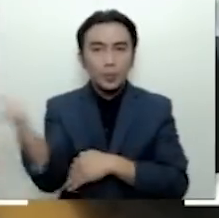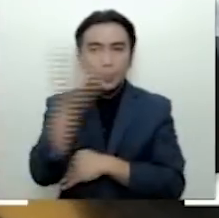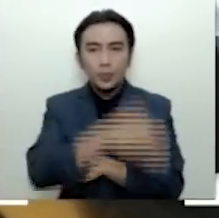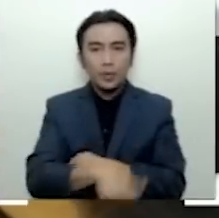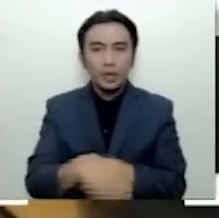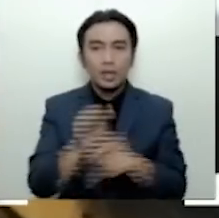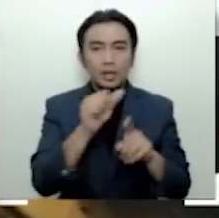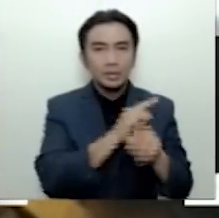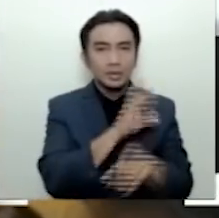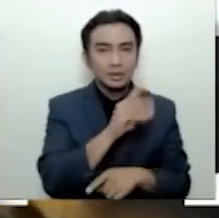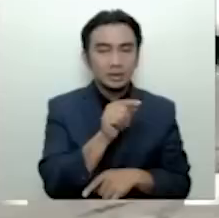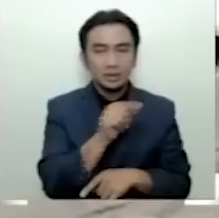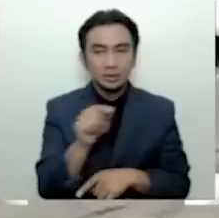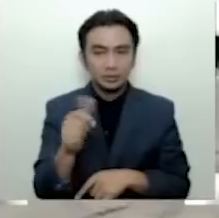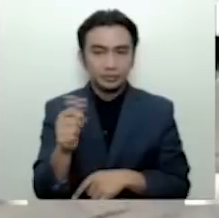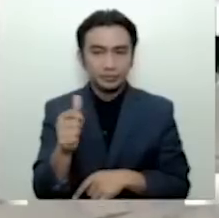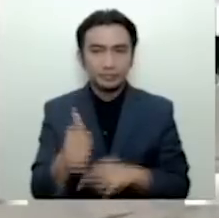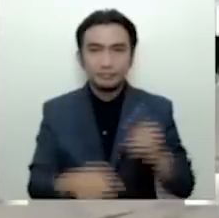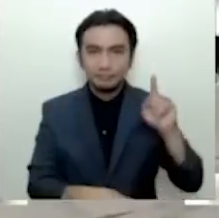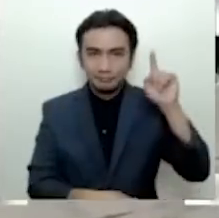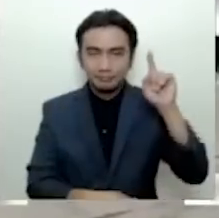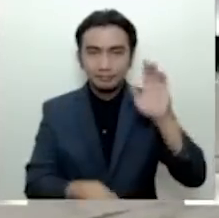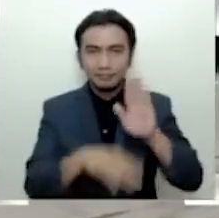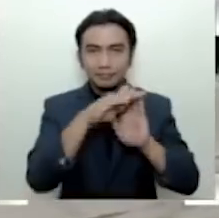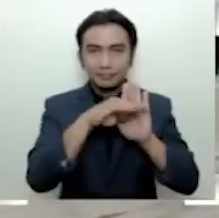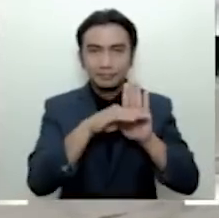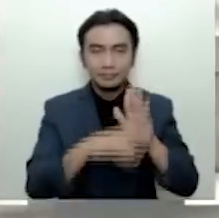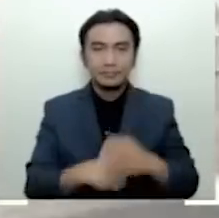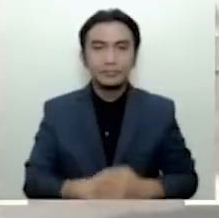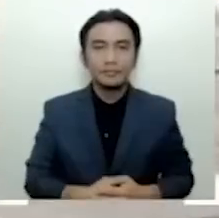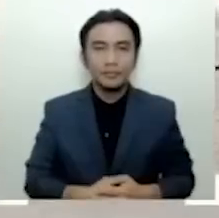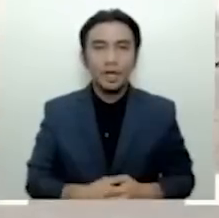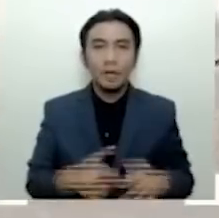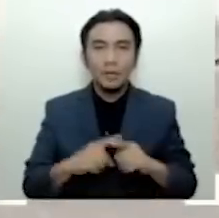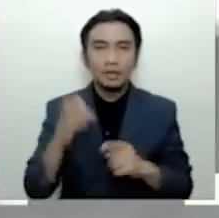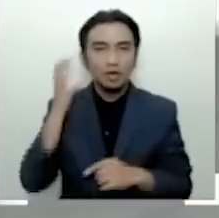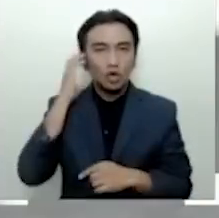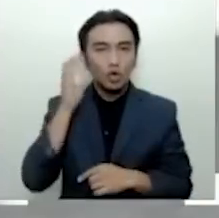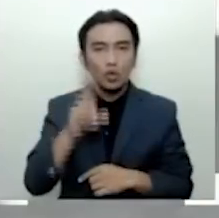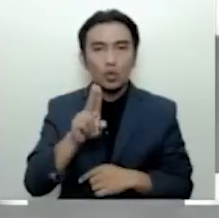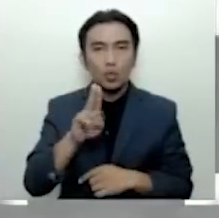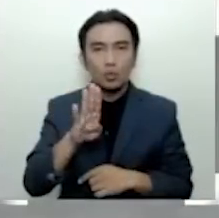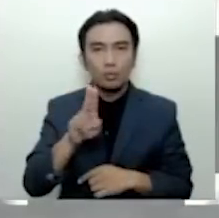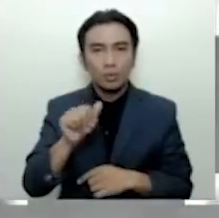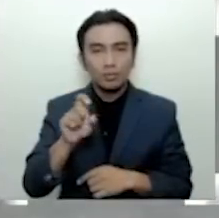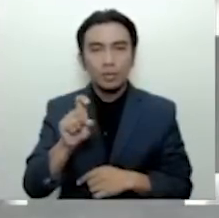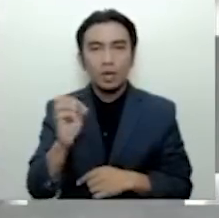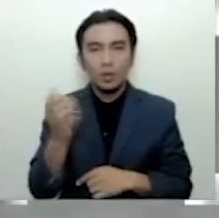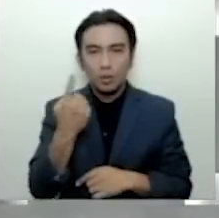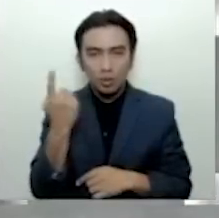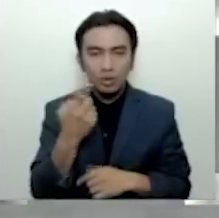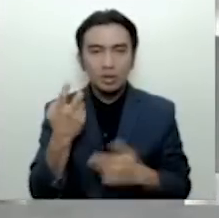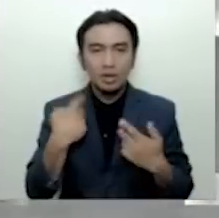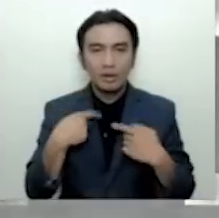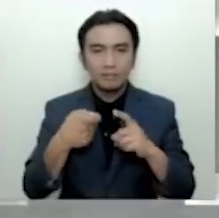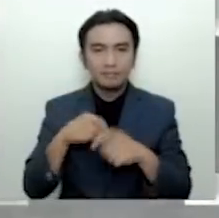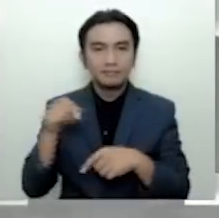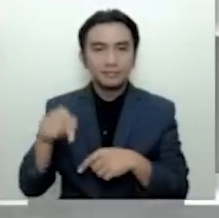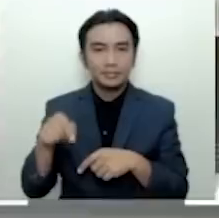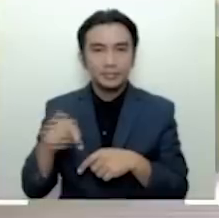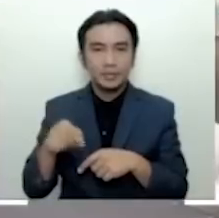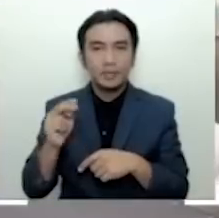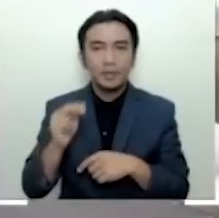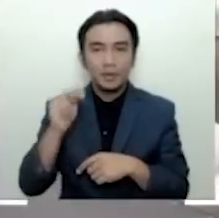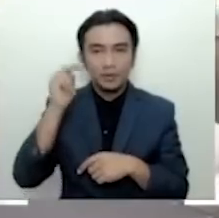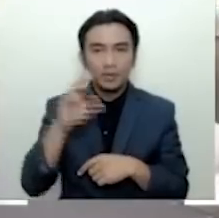hanggang Lunes, April 10. Pero hanggang Cubao lamang sila kung galing sa North Luzon at hanggang Pasay lamang kung galing South